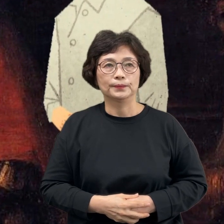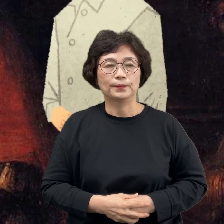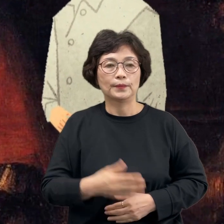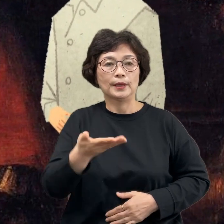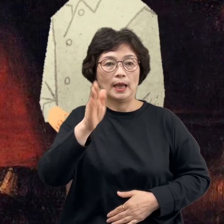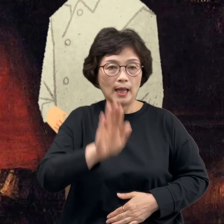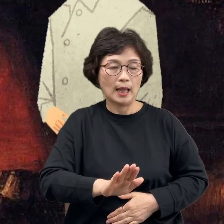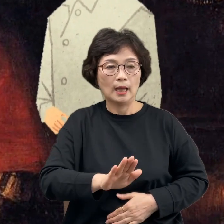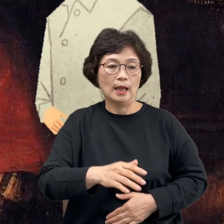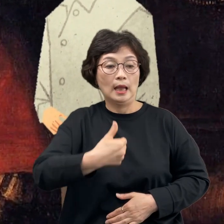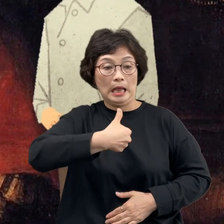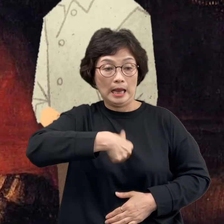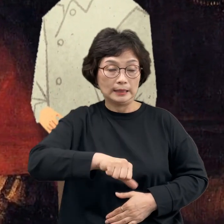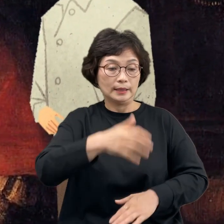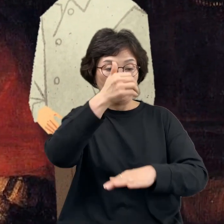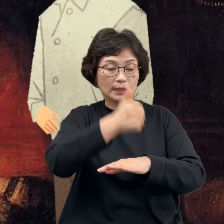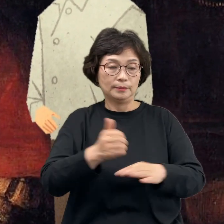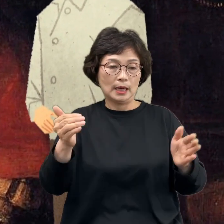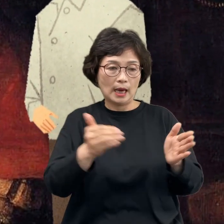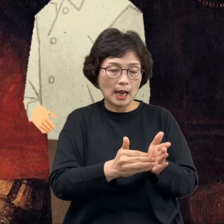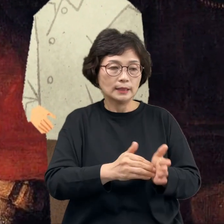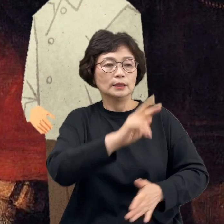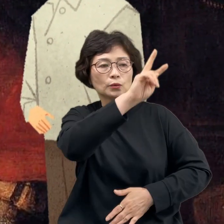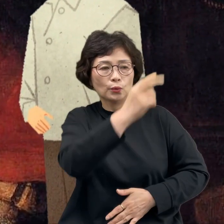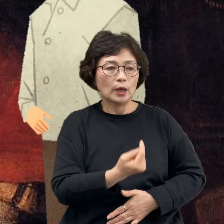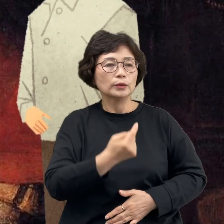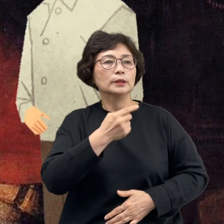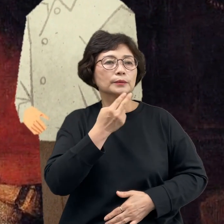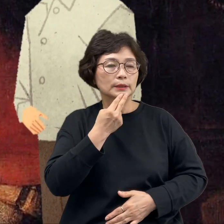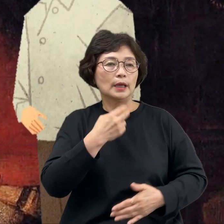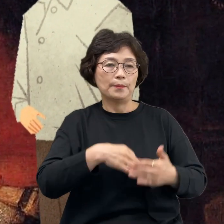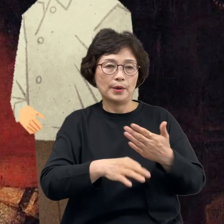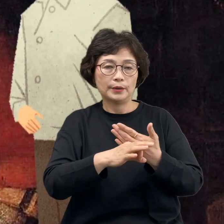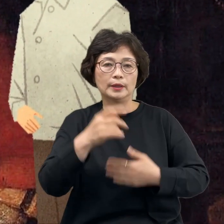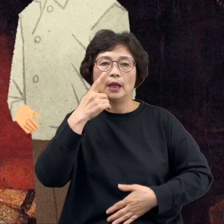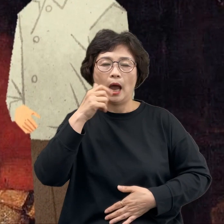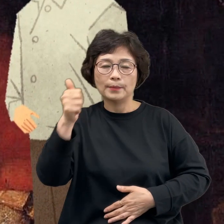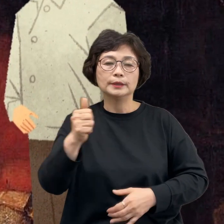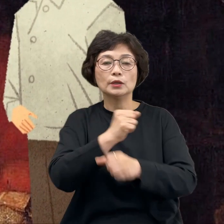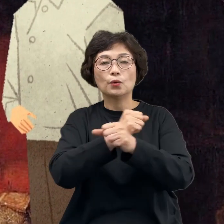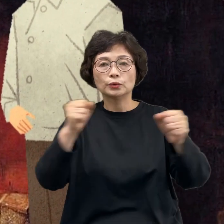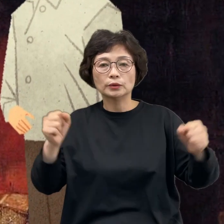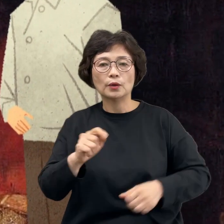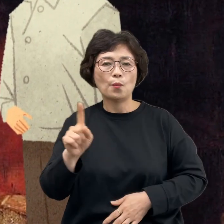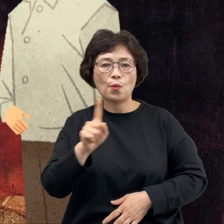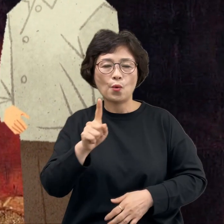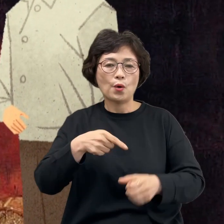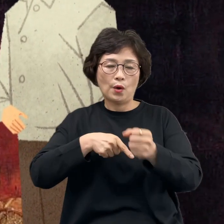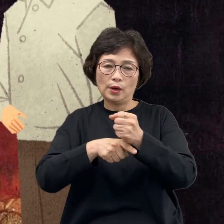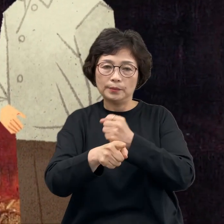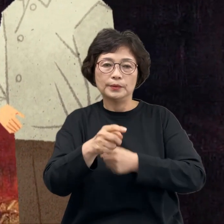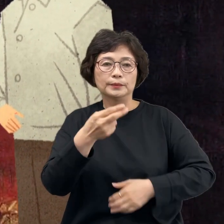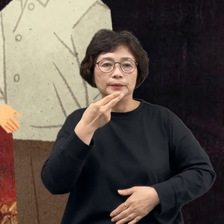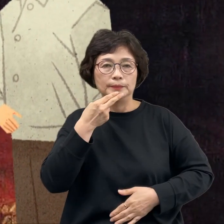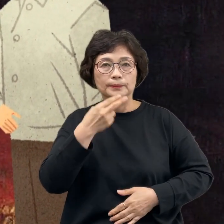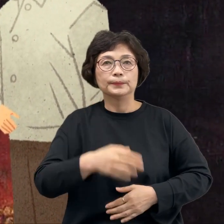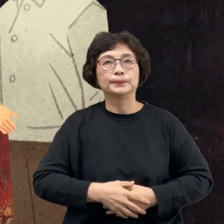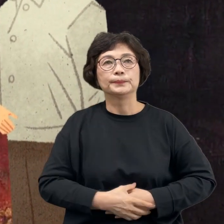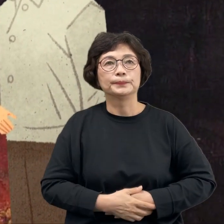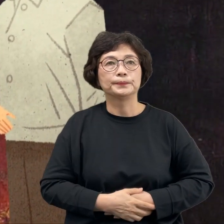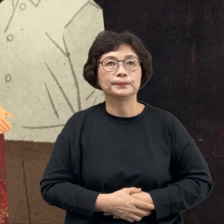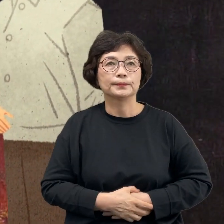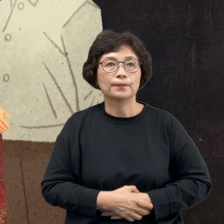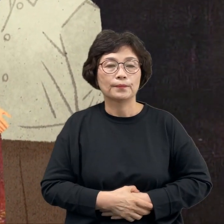있었던 것입니다. 그런데 아들이 끝내 돌아오지 않았다면 아버지의 용서는 무슨 소용이